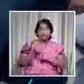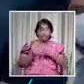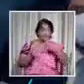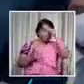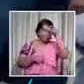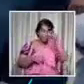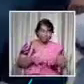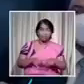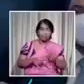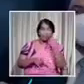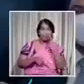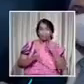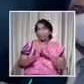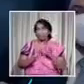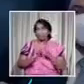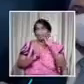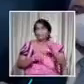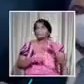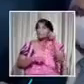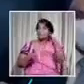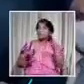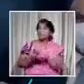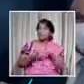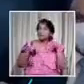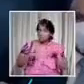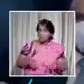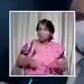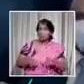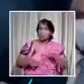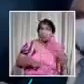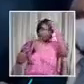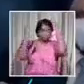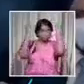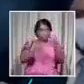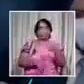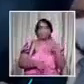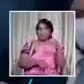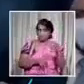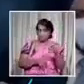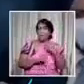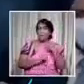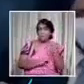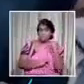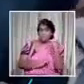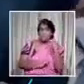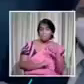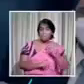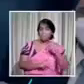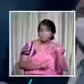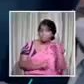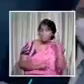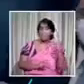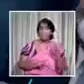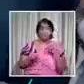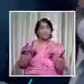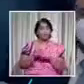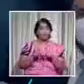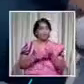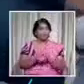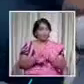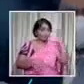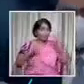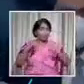මැතිතුමාට අසරණ තත්ත්වයකට පත් වෙනවා ඒ නිසා අද මේ සාප වැදිලා තියන්නේ බලෙන් මේ බලෙන් මේ කොවිඩ්